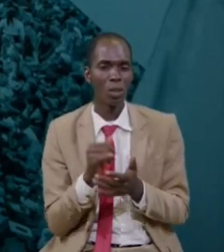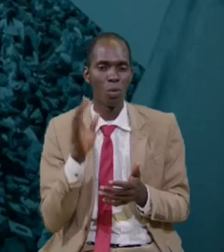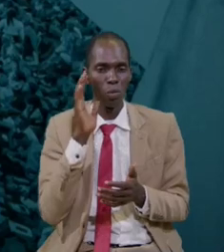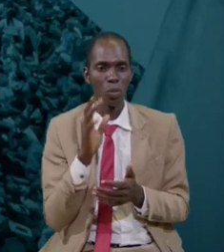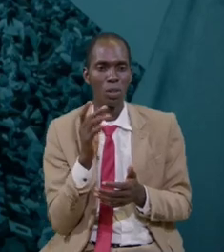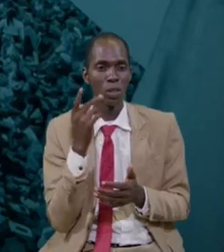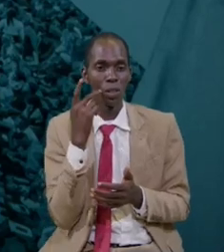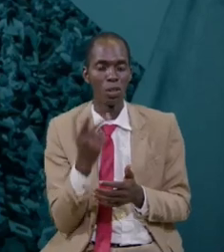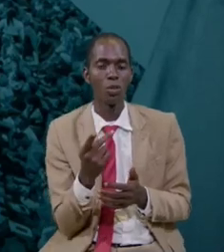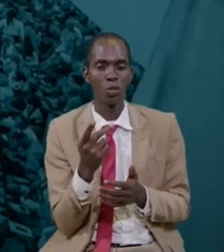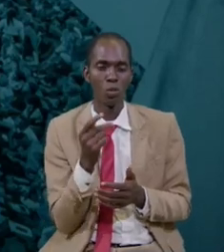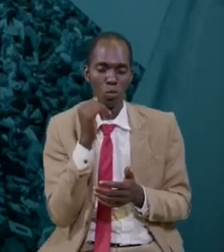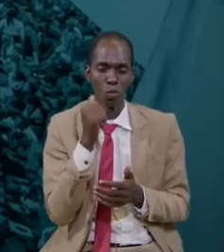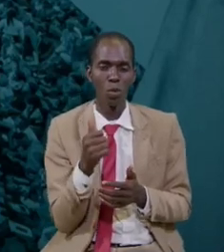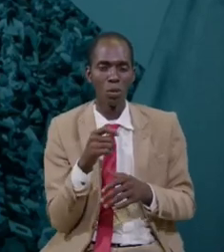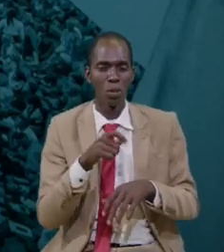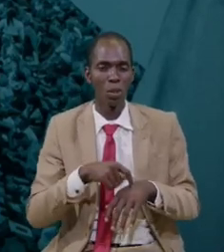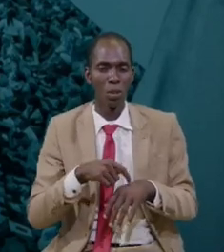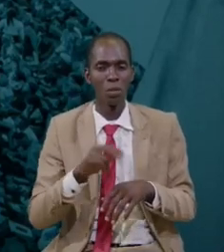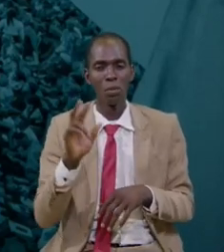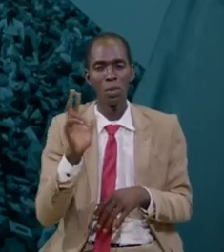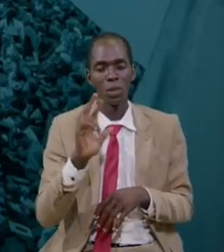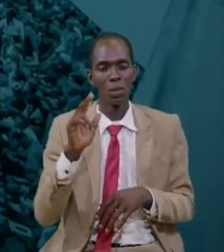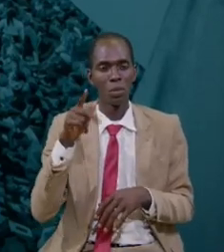Donc, occupons-nous de ceux-là qui ont levé la main.